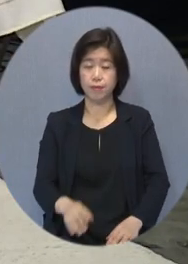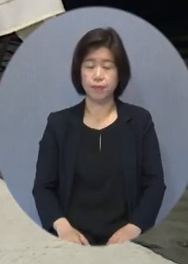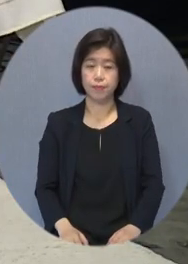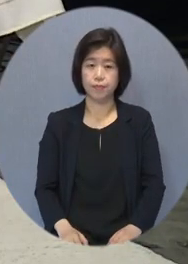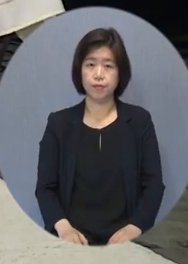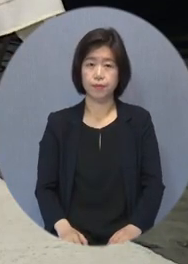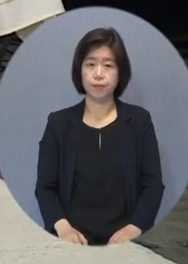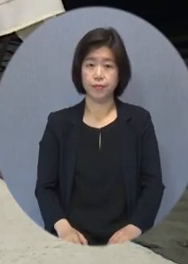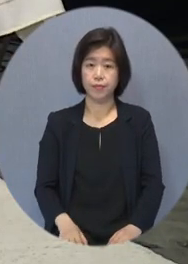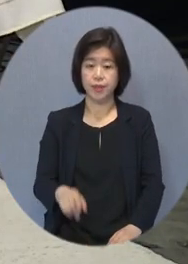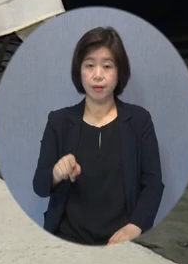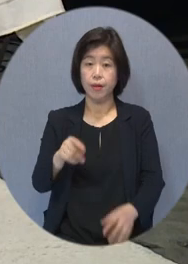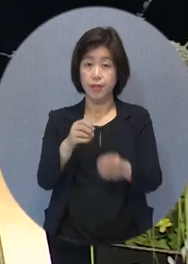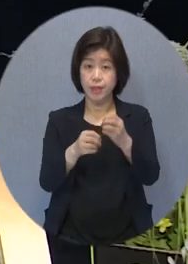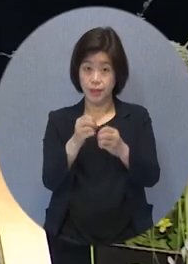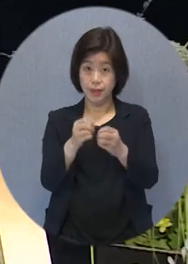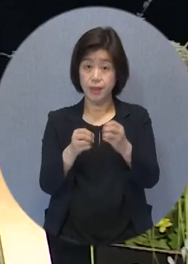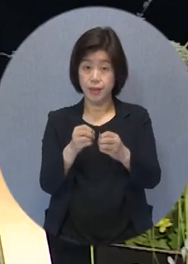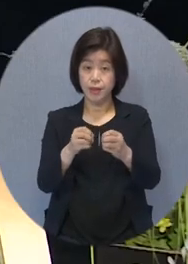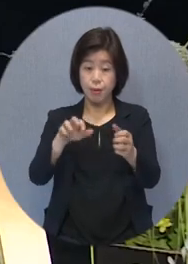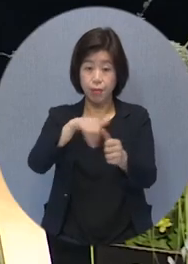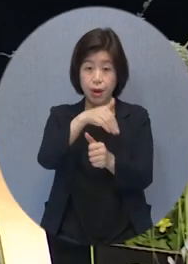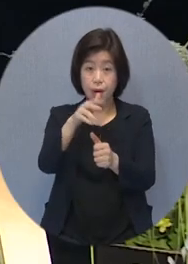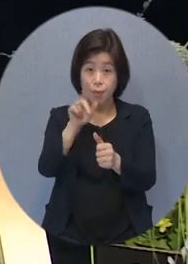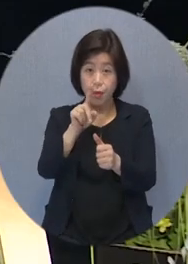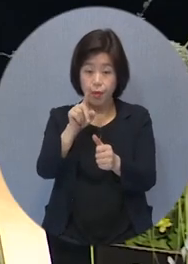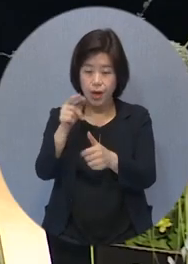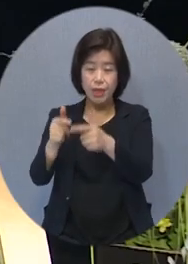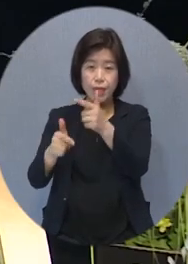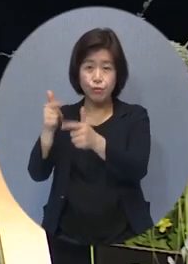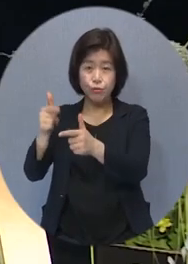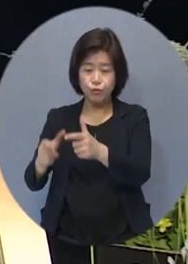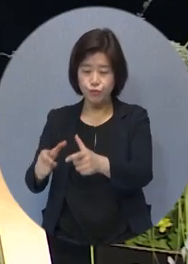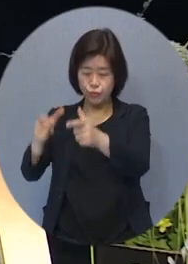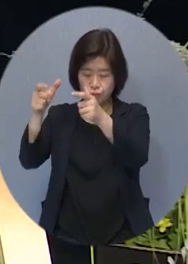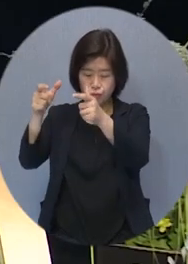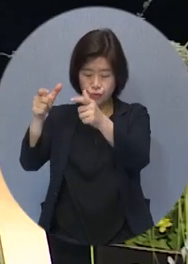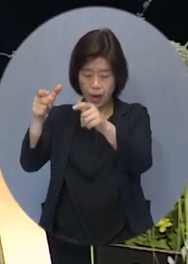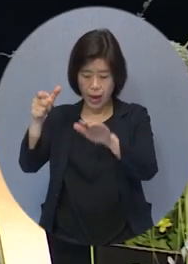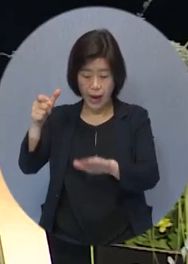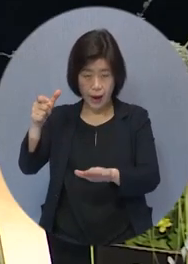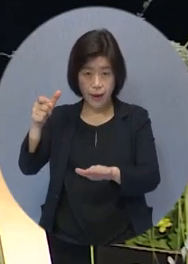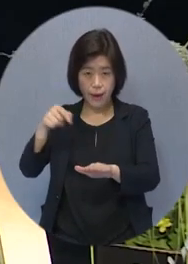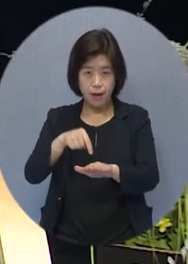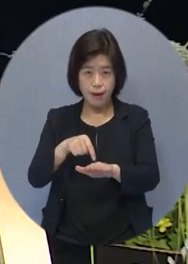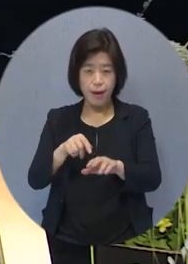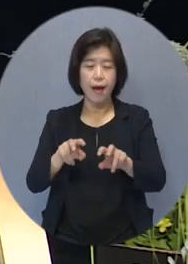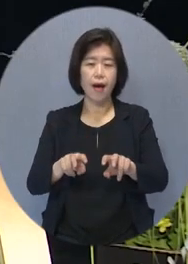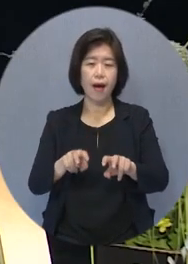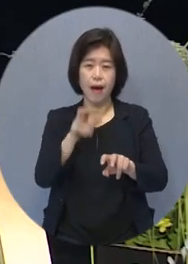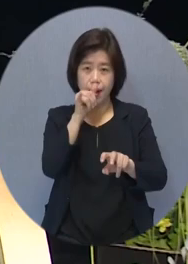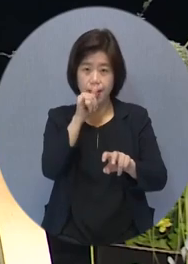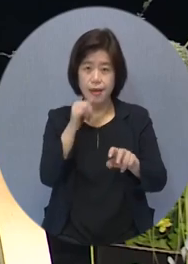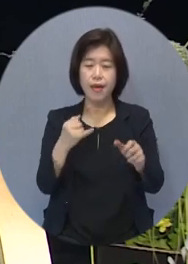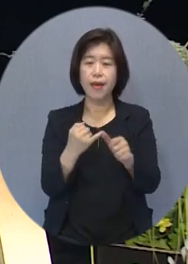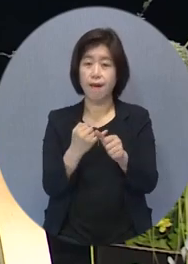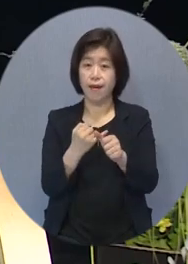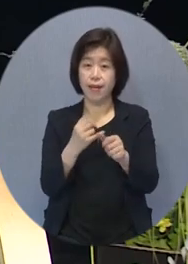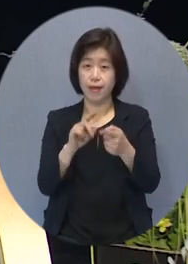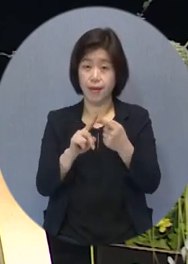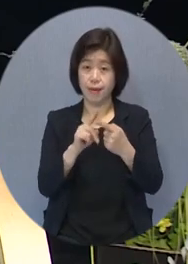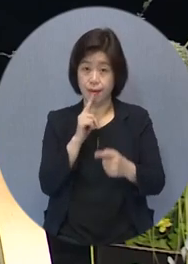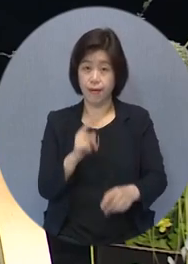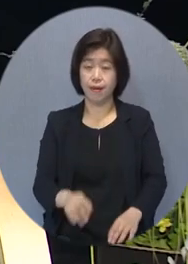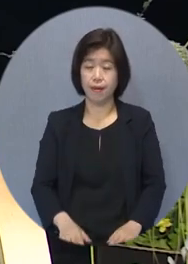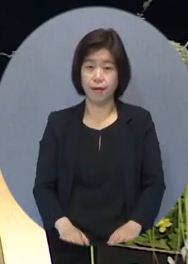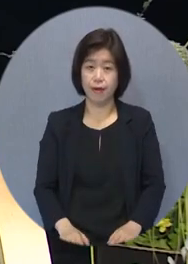배경은 나무 아래입니다. 나무 아래는 연인들이 찾아와 사랑을 나누고 미래를 꿈꾸는